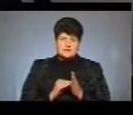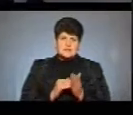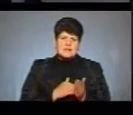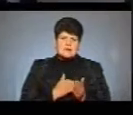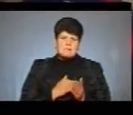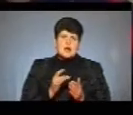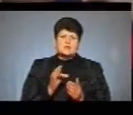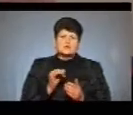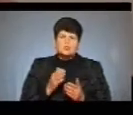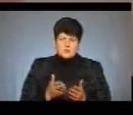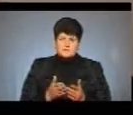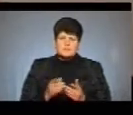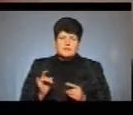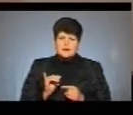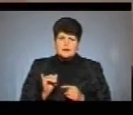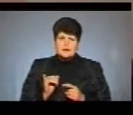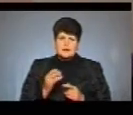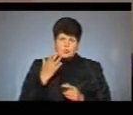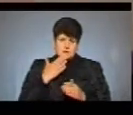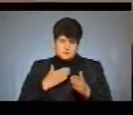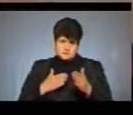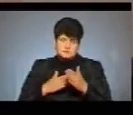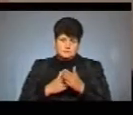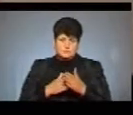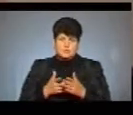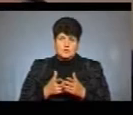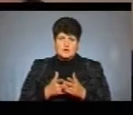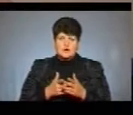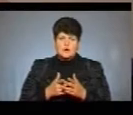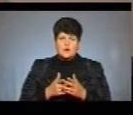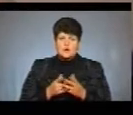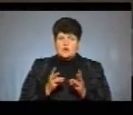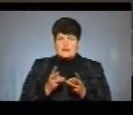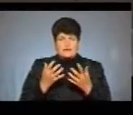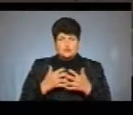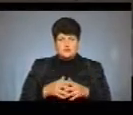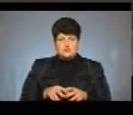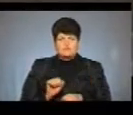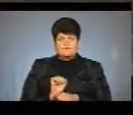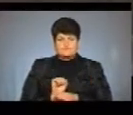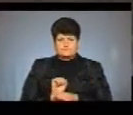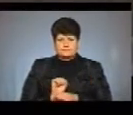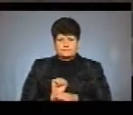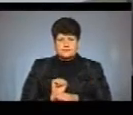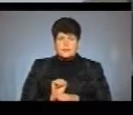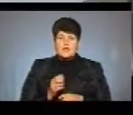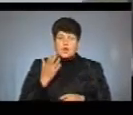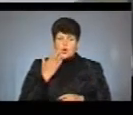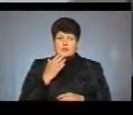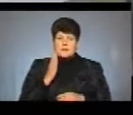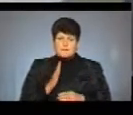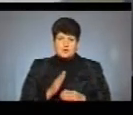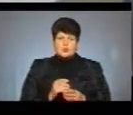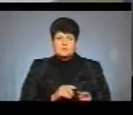температура і при досягненні температури відповідної котел автоматично відключається. Коли мають заселити військовослужбовців